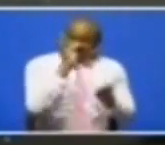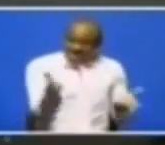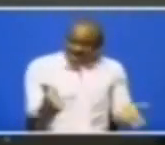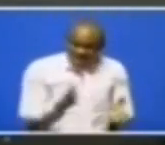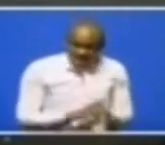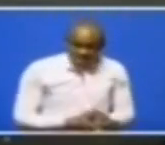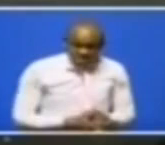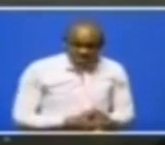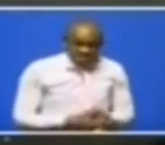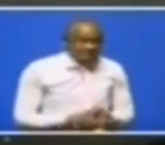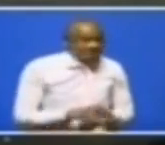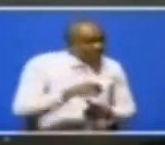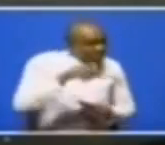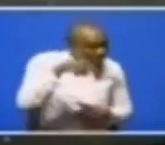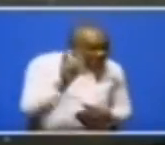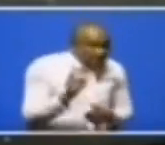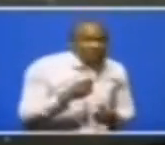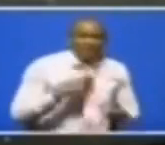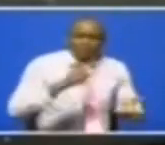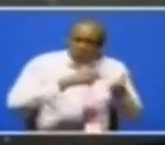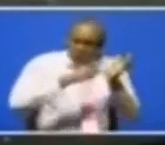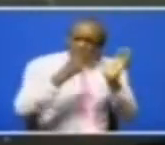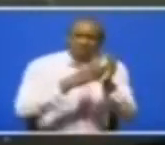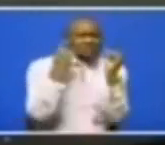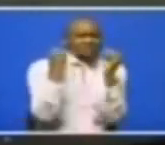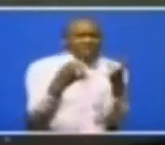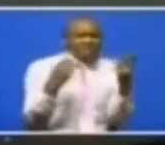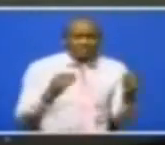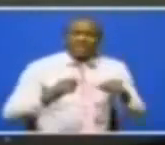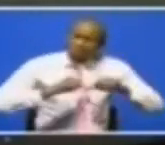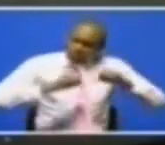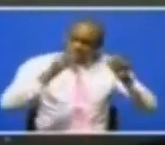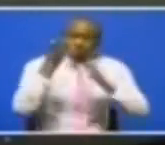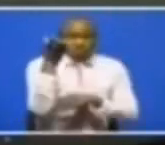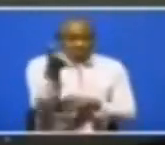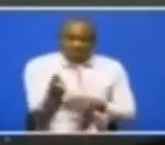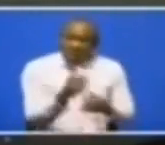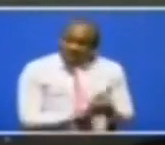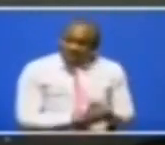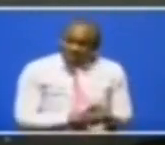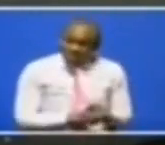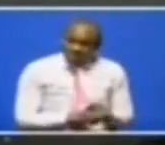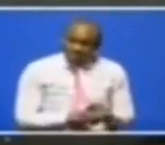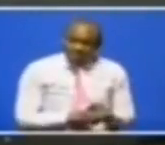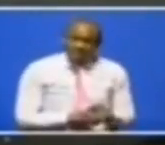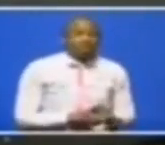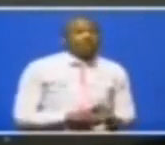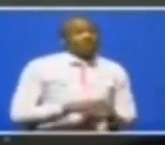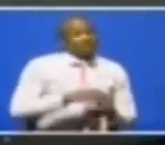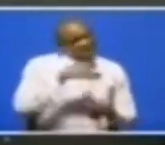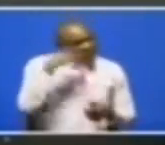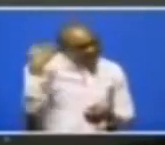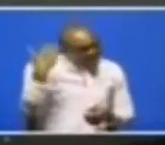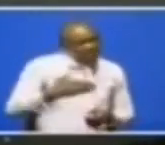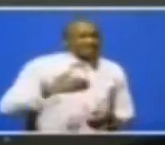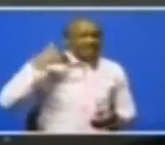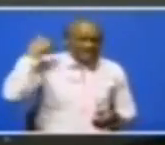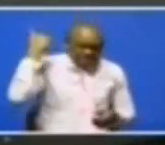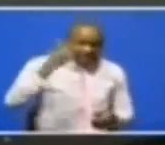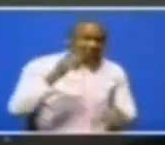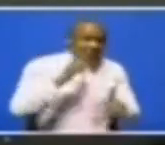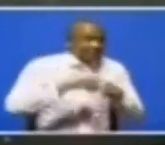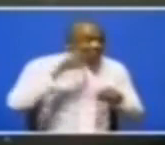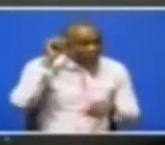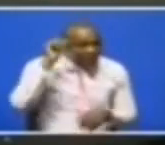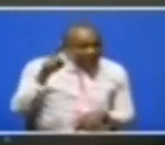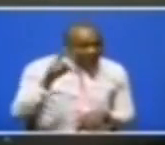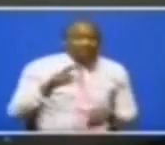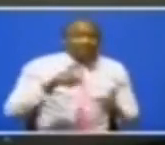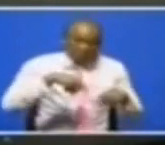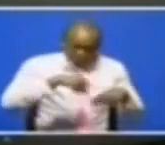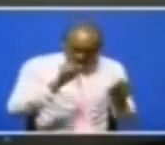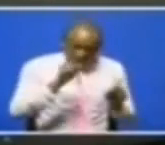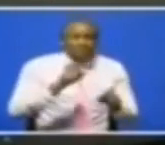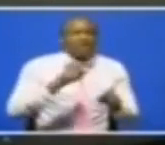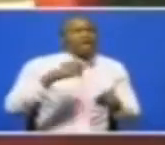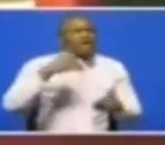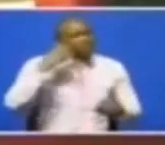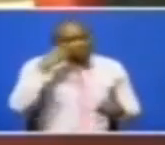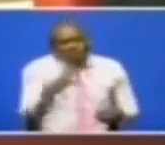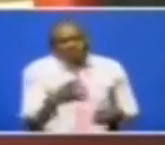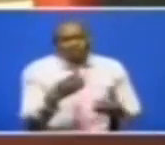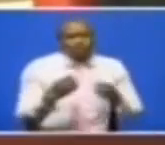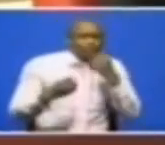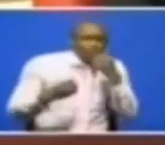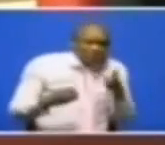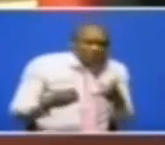wako hapa, ana miradi ambayo inaendelea humu nchini. Kwa hiyo kila siku akiamka yeye upata